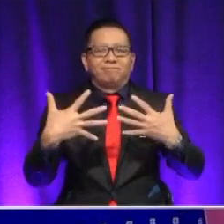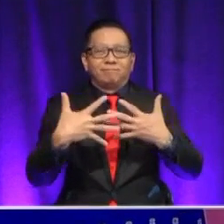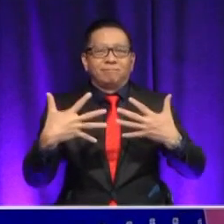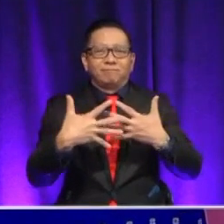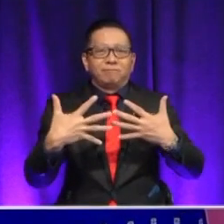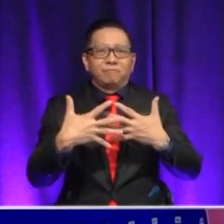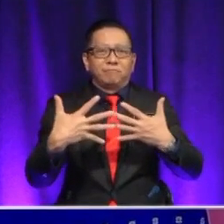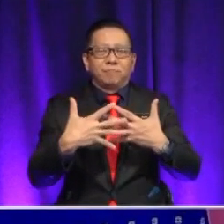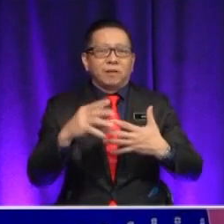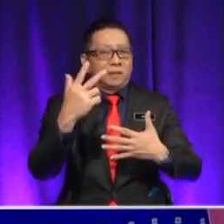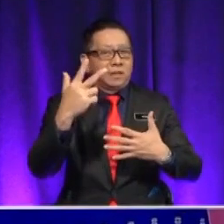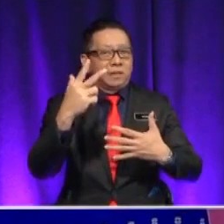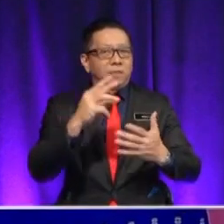pada